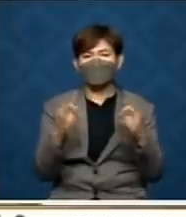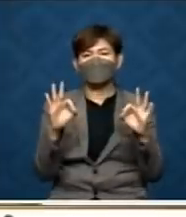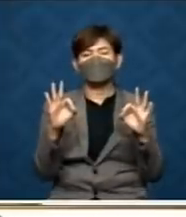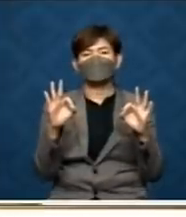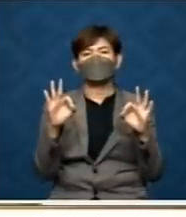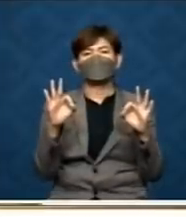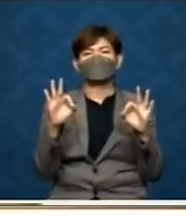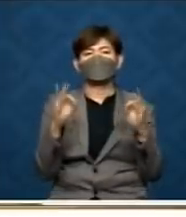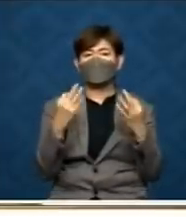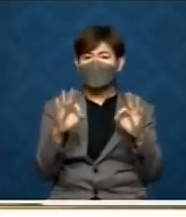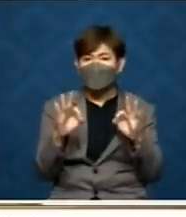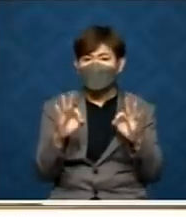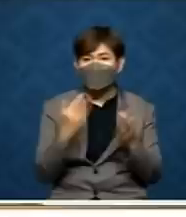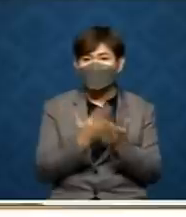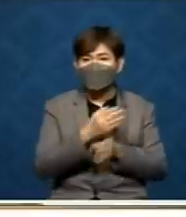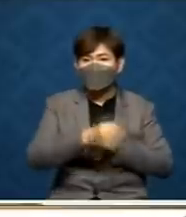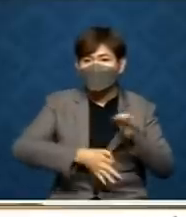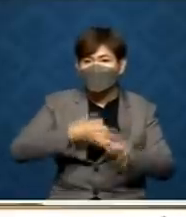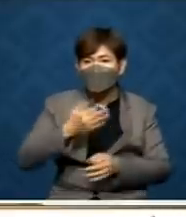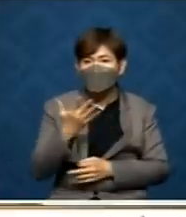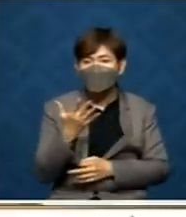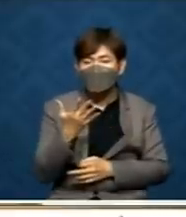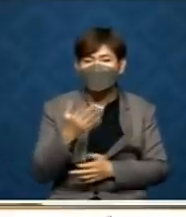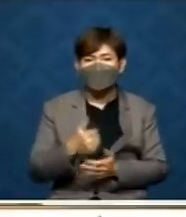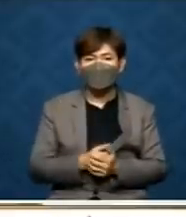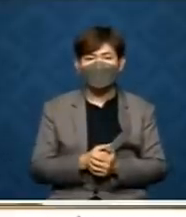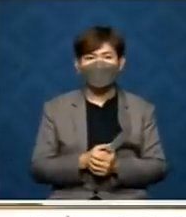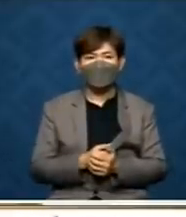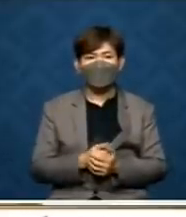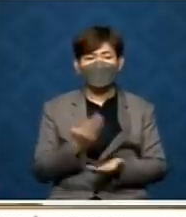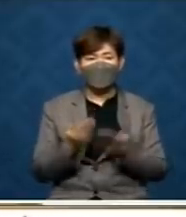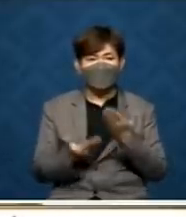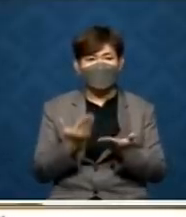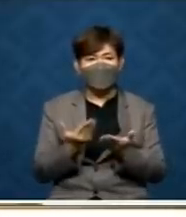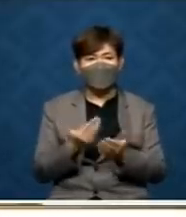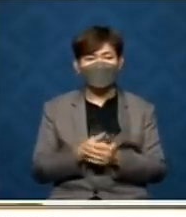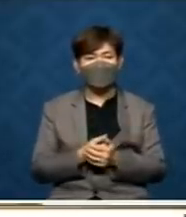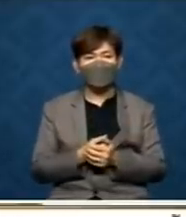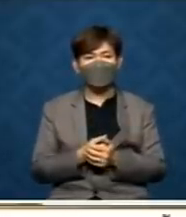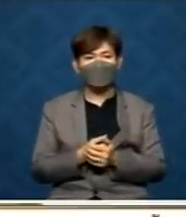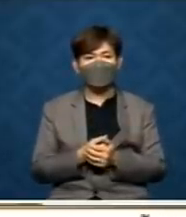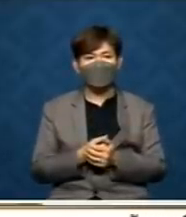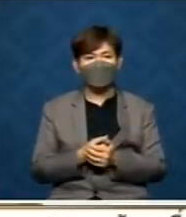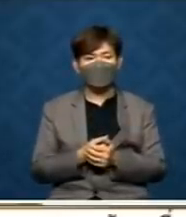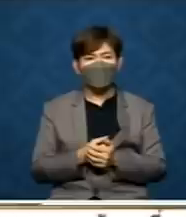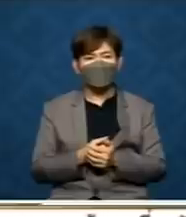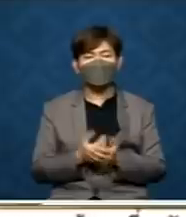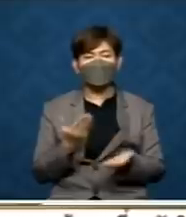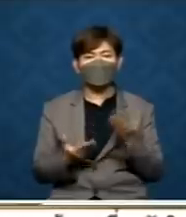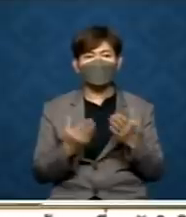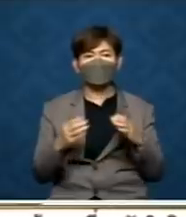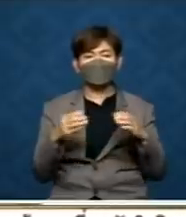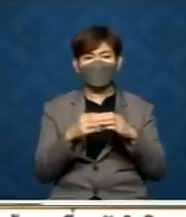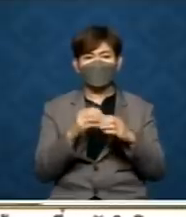ได้ของฟรีไม่มีเงินทอนดีหรือไม่โคเม็กมันเป็นกลุ่มกลุ่มประเทศ